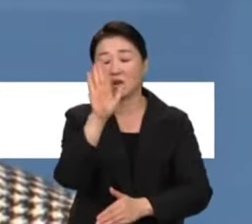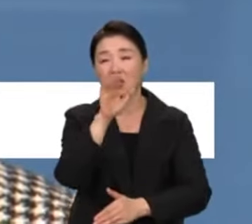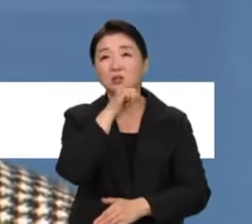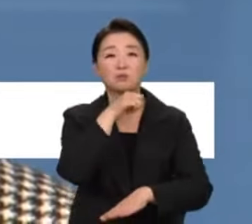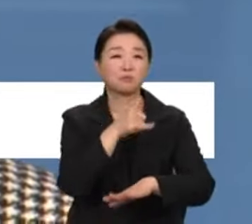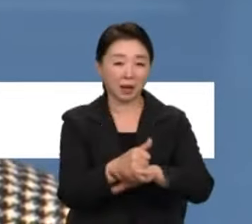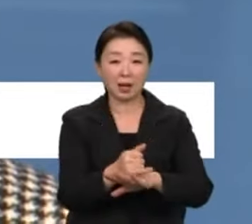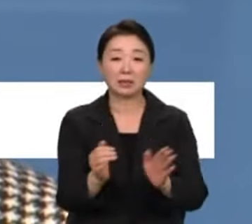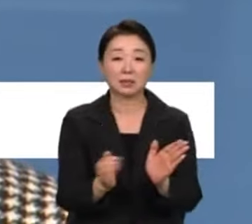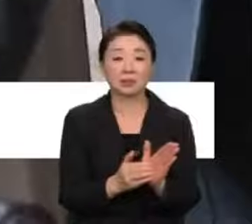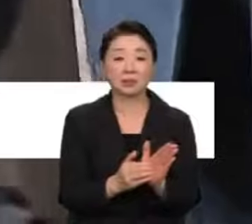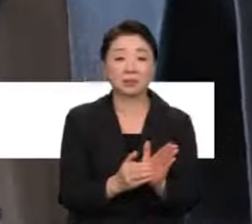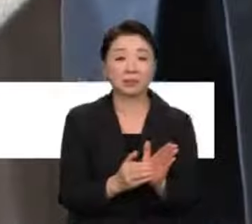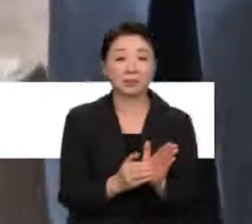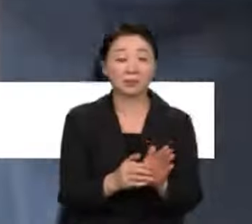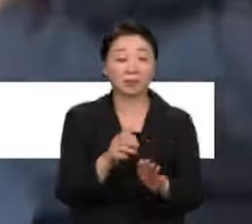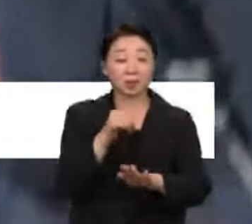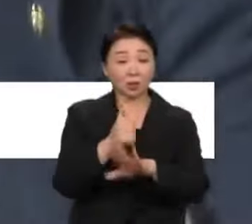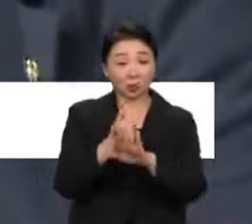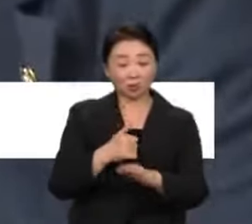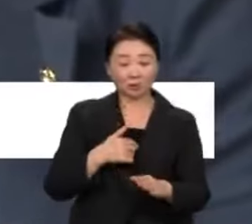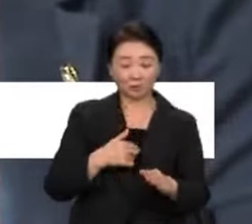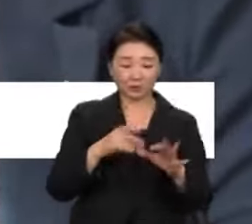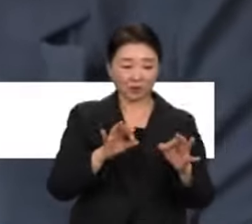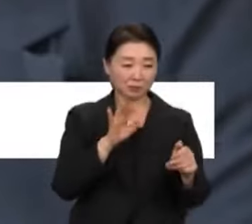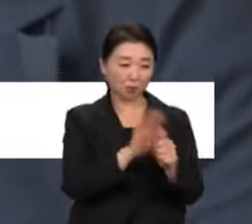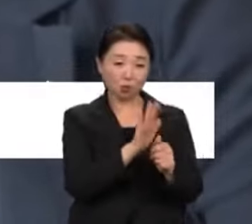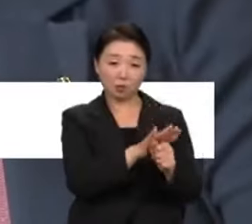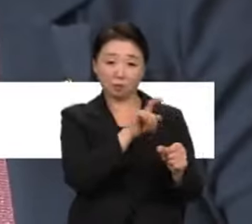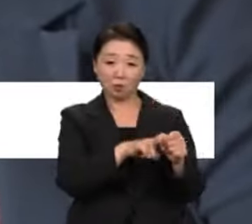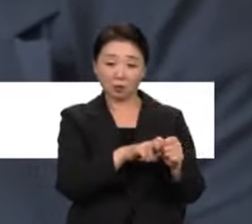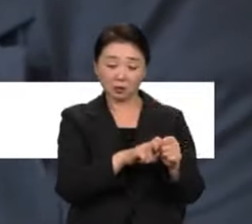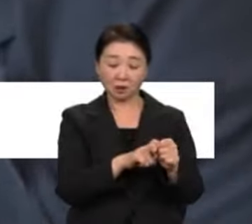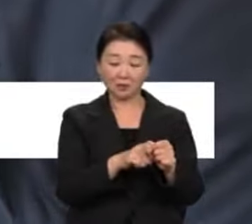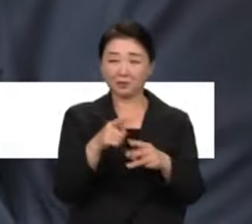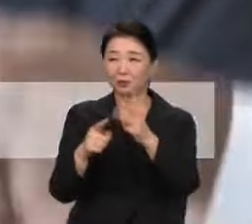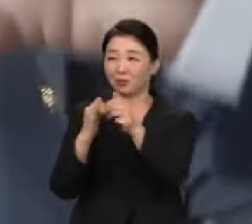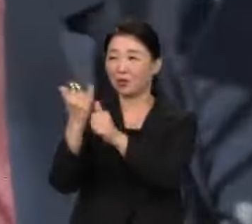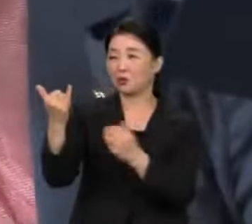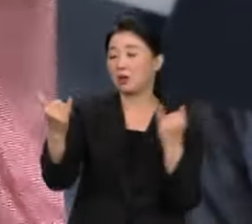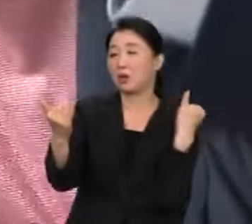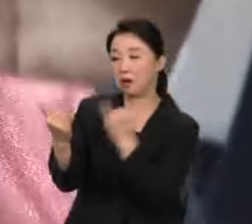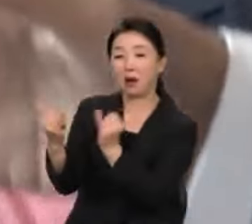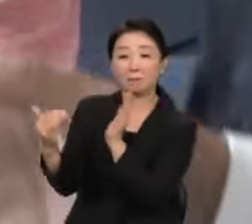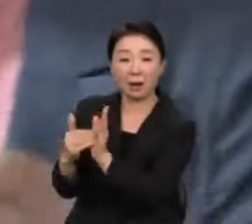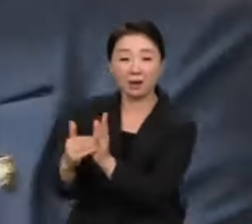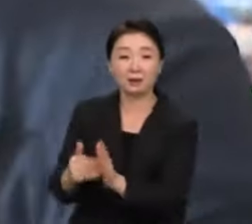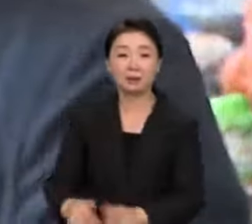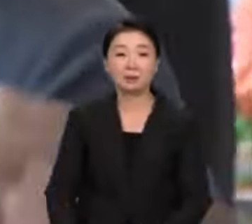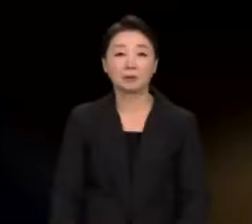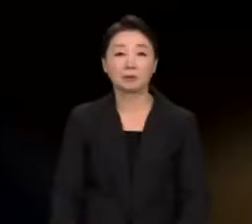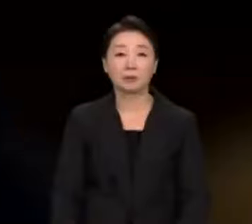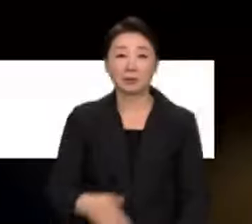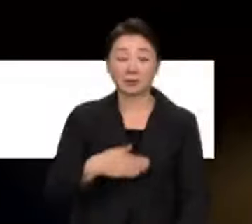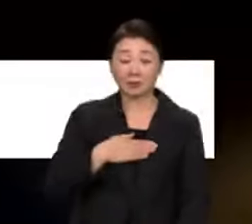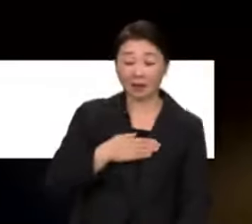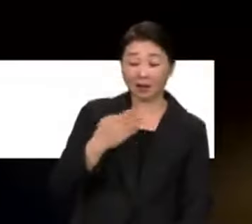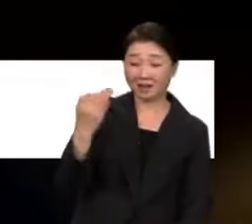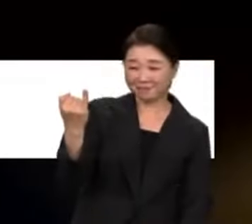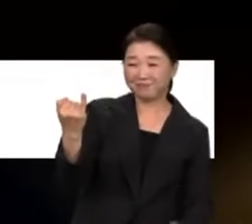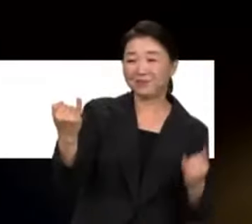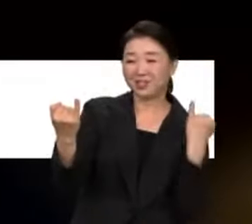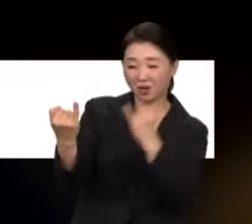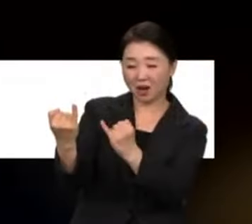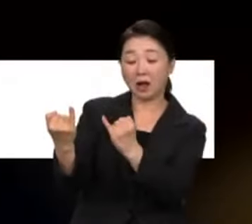거라고 말합니다 그러면서 자신이 김전 의원을 돕기 위해 김건희 여사에게 연락했다고 언급합니다 내가 여사한테 그